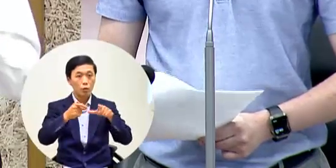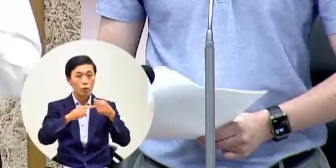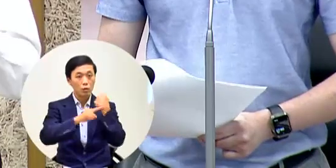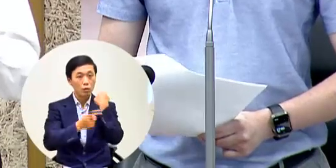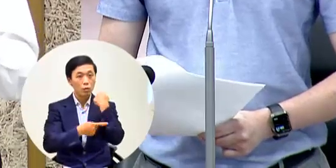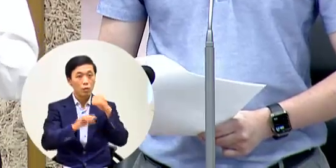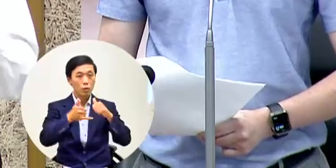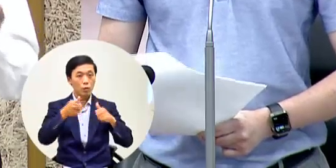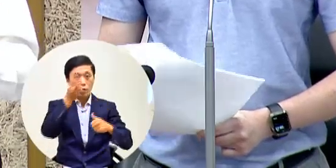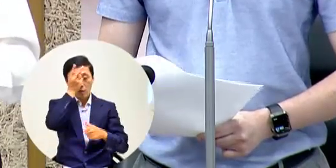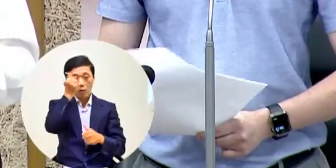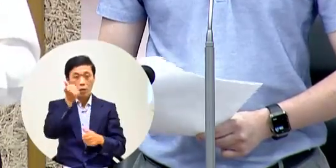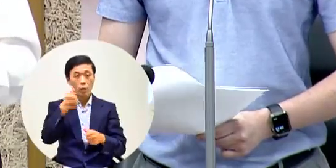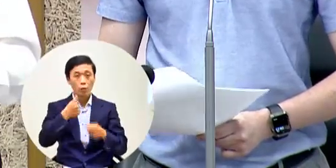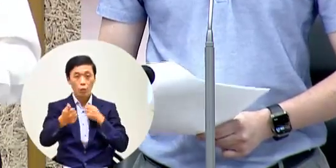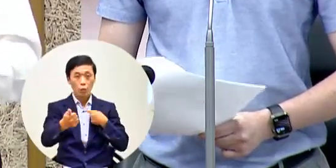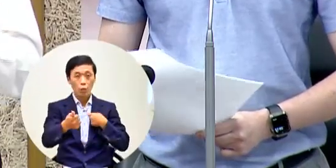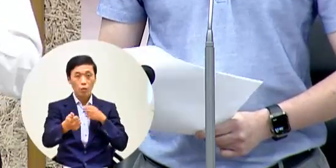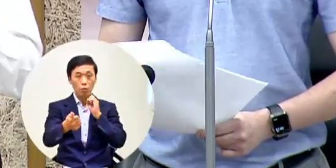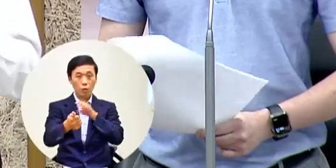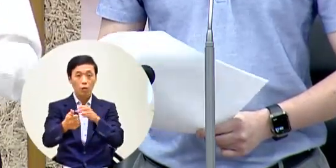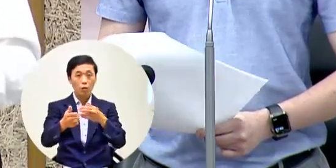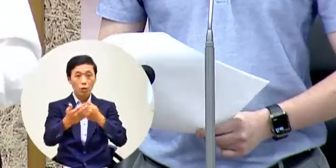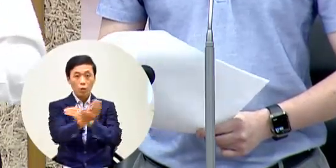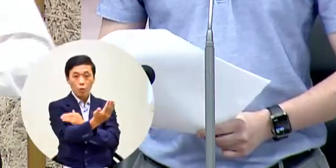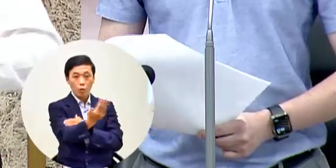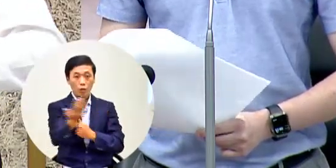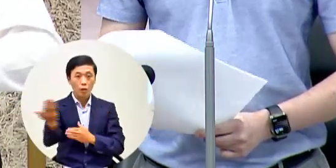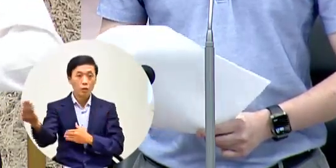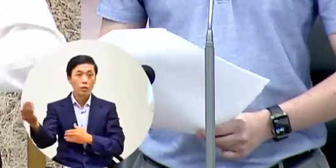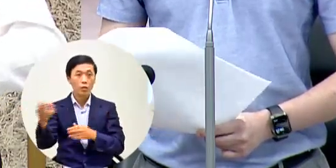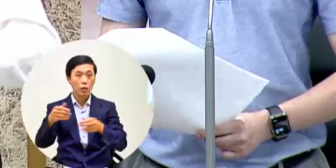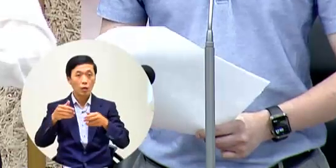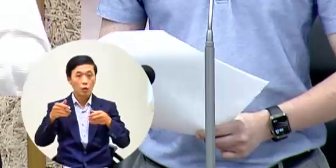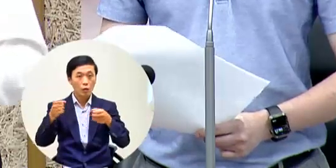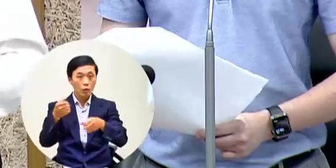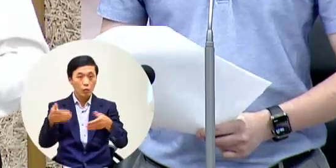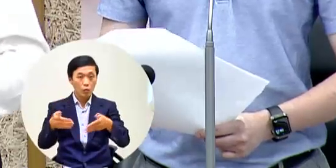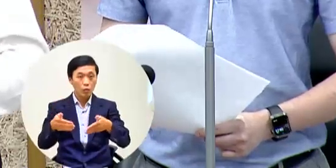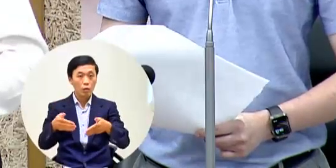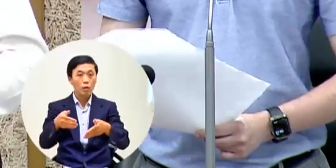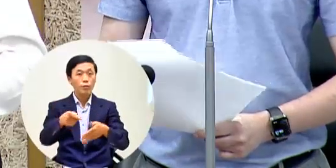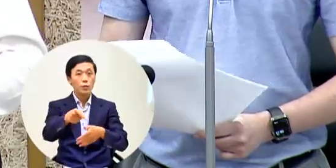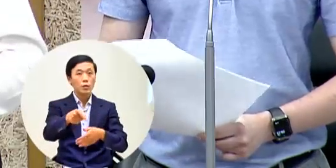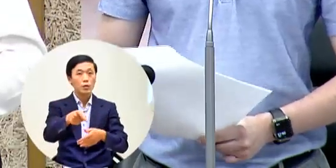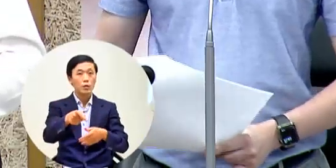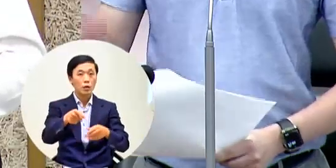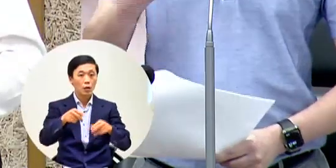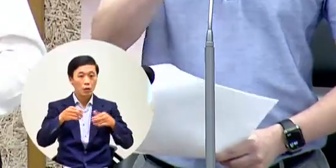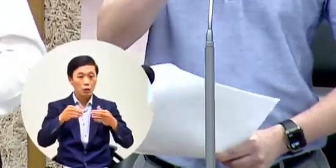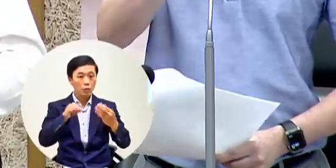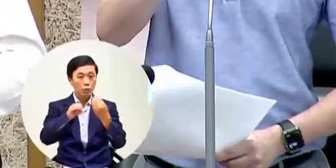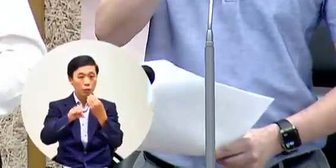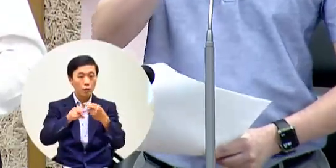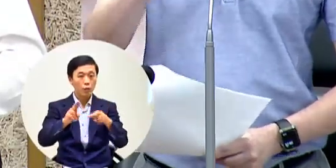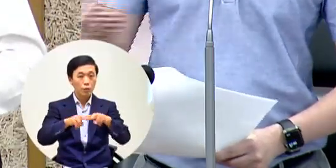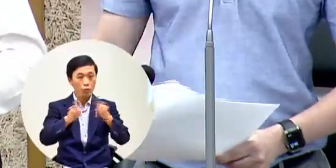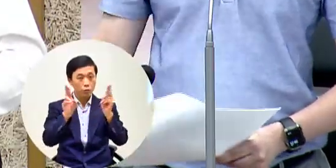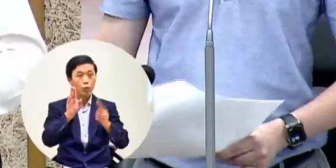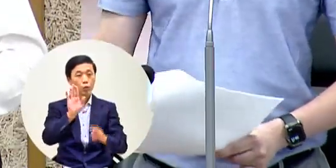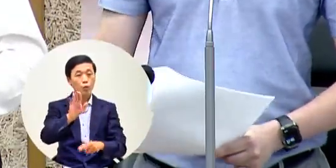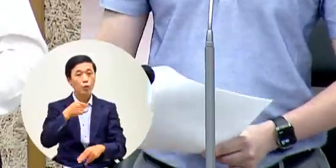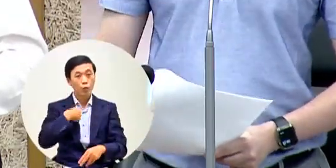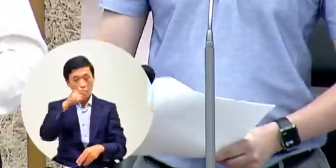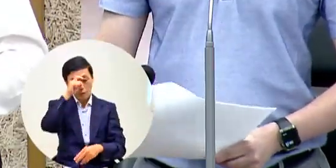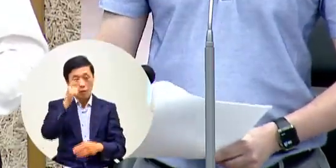迄、那个围起来咧做的部分，因为它已经完成啊，所以迄个车道拢开放啊， 开放啊， 嘿，拢。 那我是希望是尽快